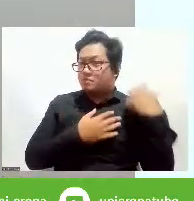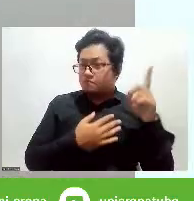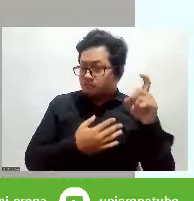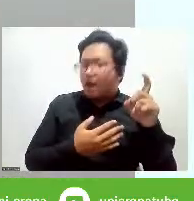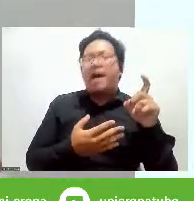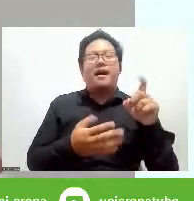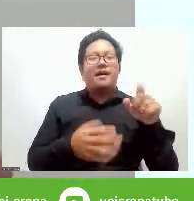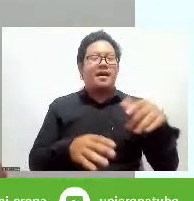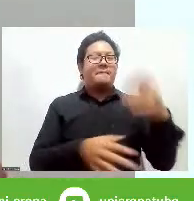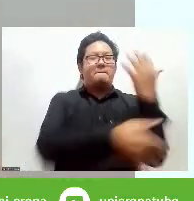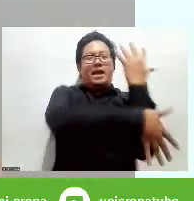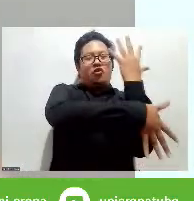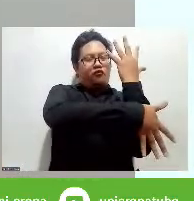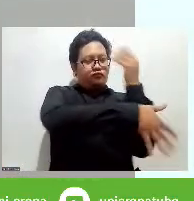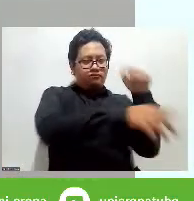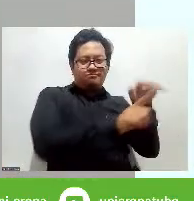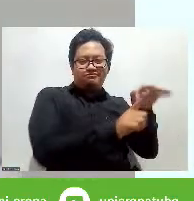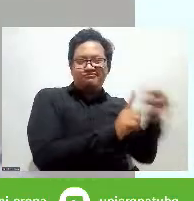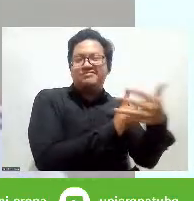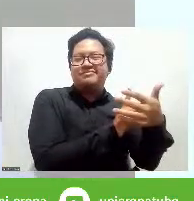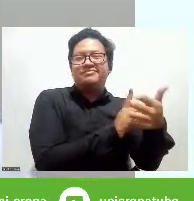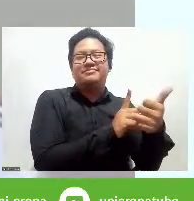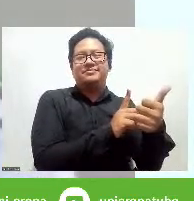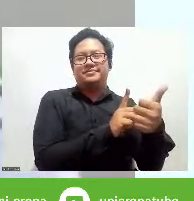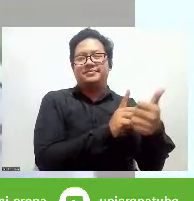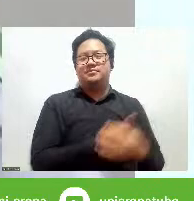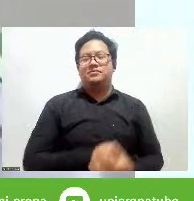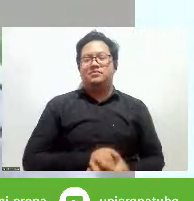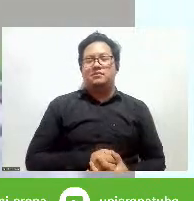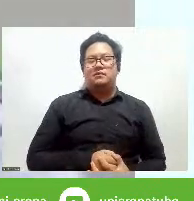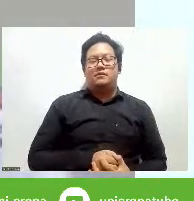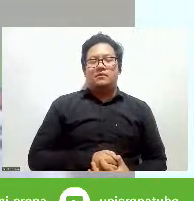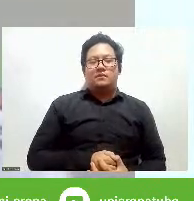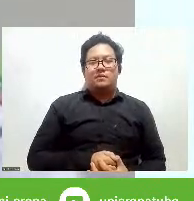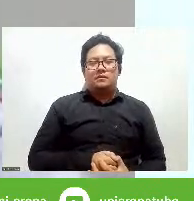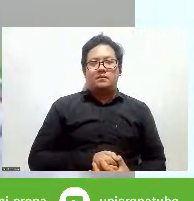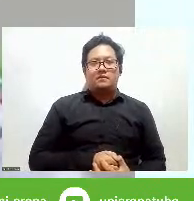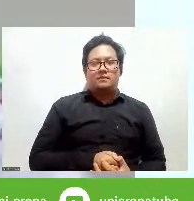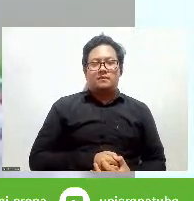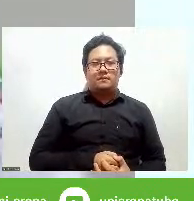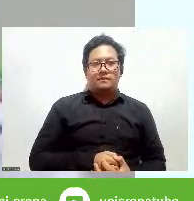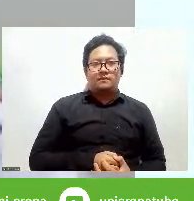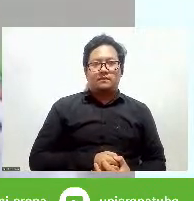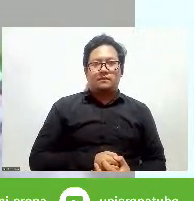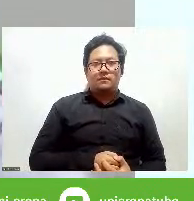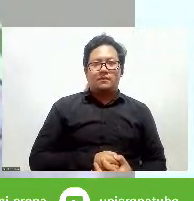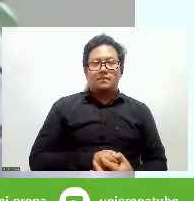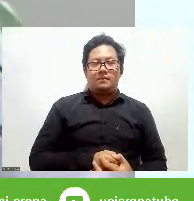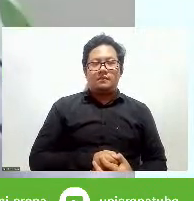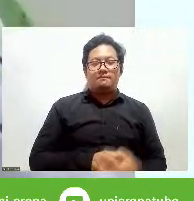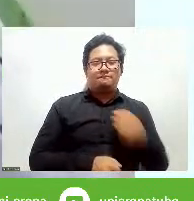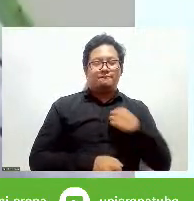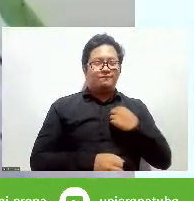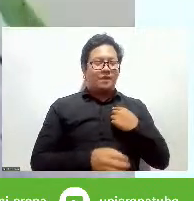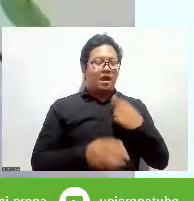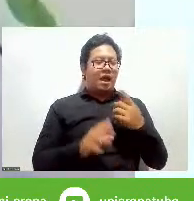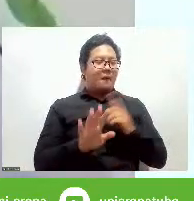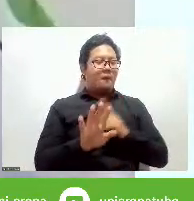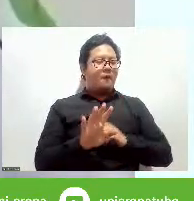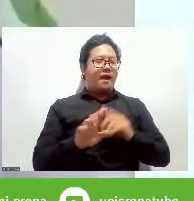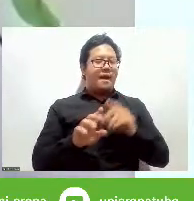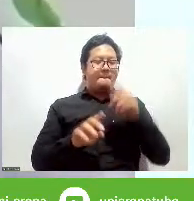nah ini ini kami mewakili Bapak Hartono yang sekarang